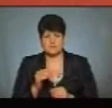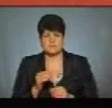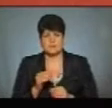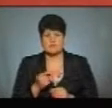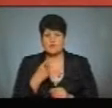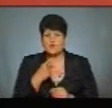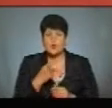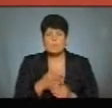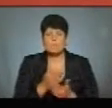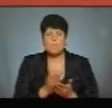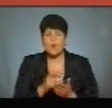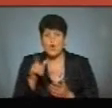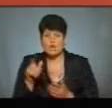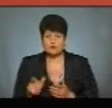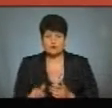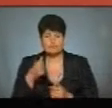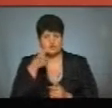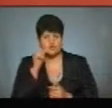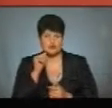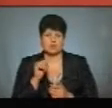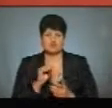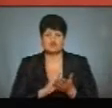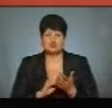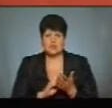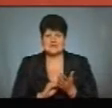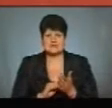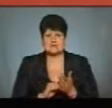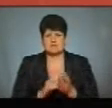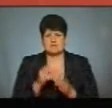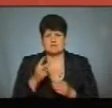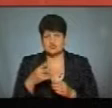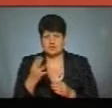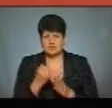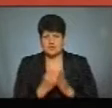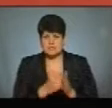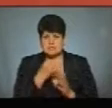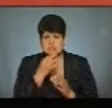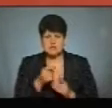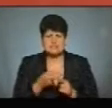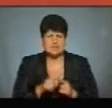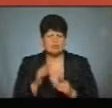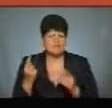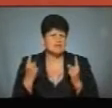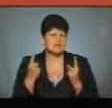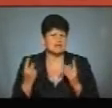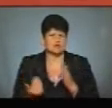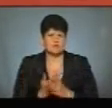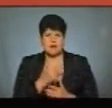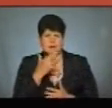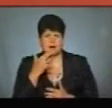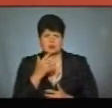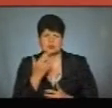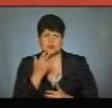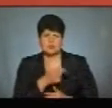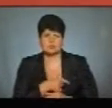зацитую політолога Володимира Фасенка. Він вчора журналістам телеканалу 24 каналу зазначив, що, на його думку, буде велике оновлення. А більшість